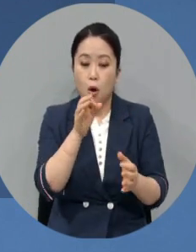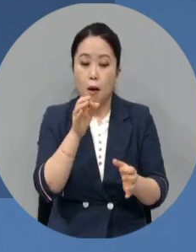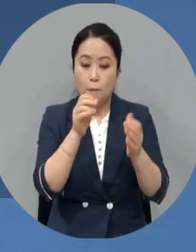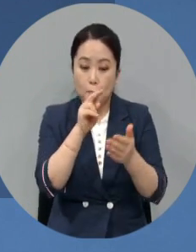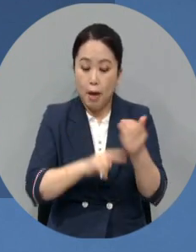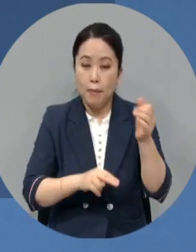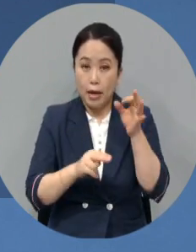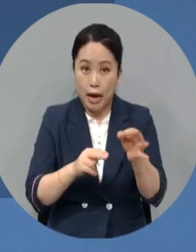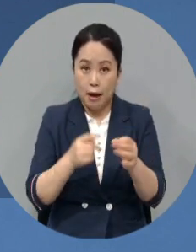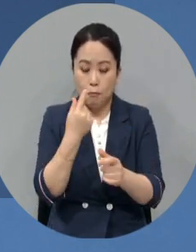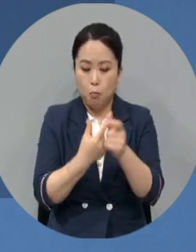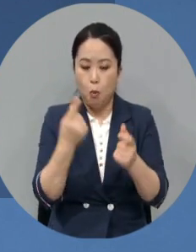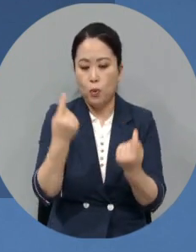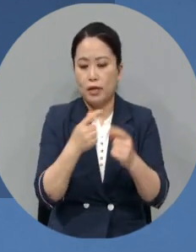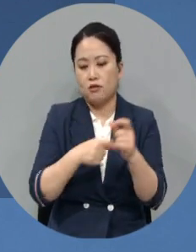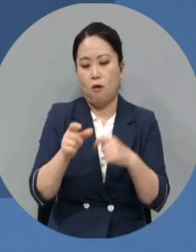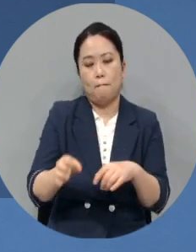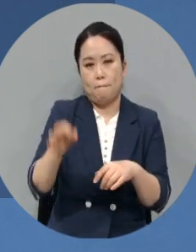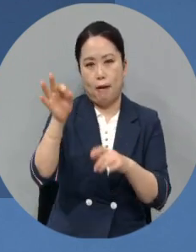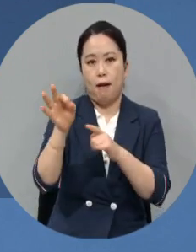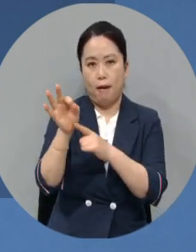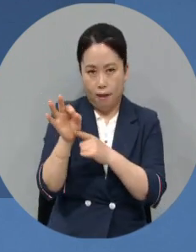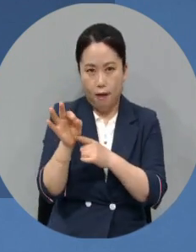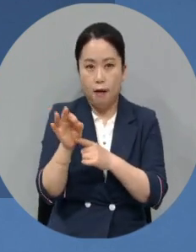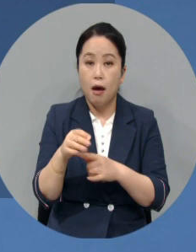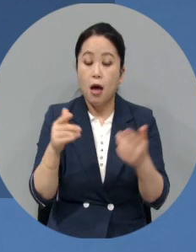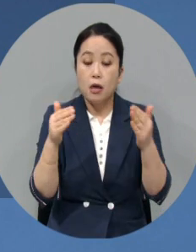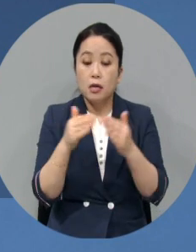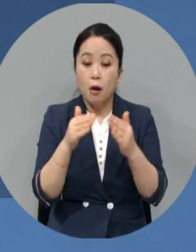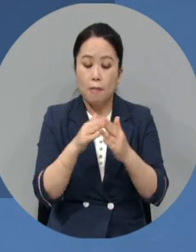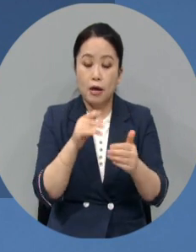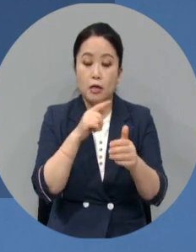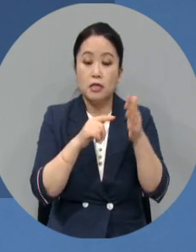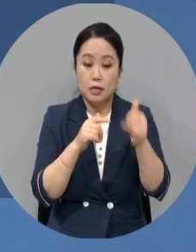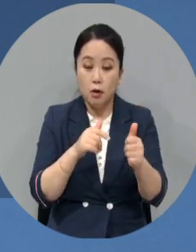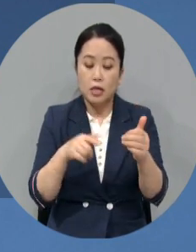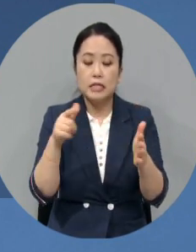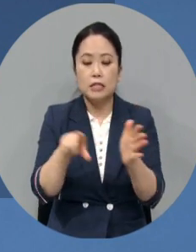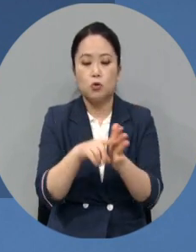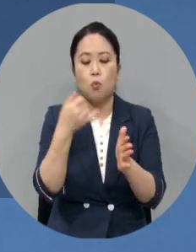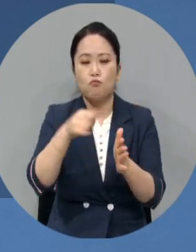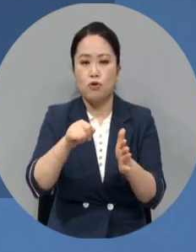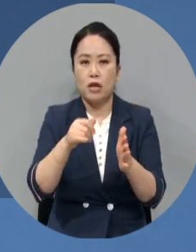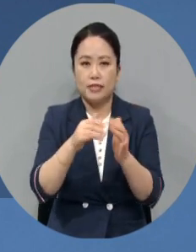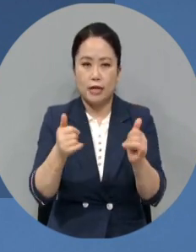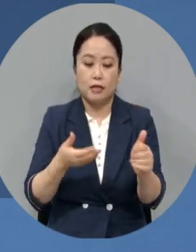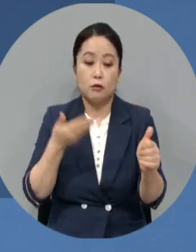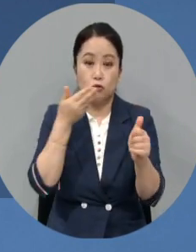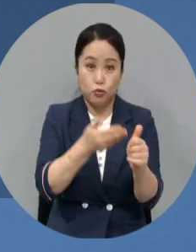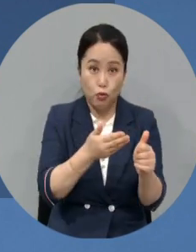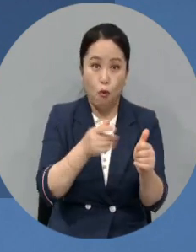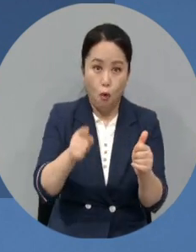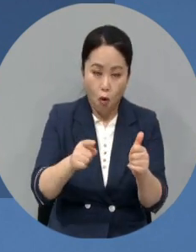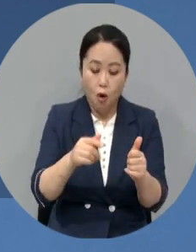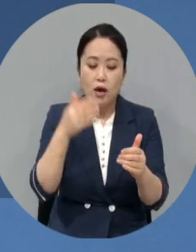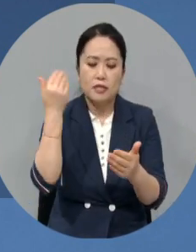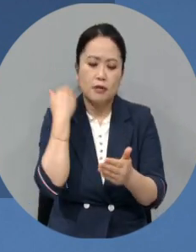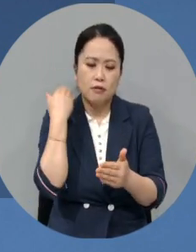설정됐습니다. 건물 소유권을 신용불량자에게 넘겨 깡통 전세를 만든 뒤 차액을 빼돌리는 수법을